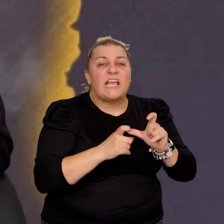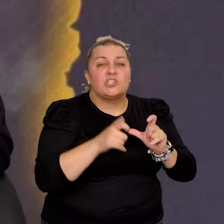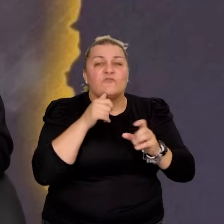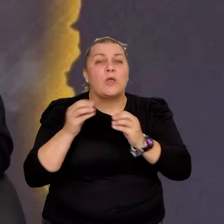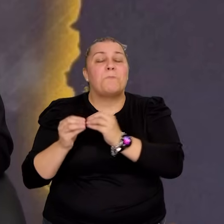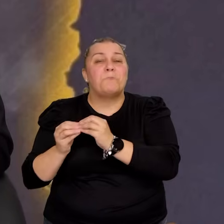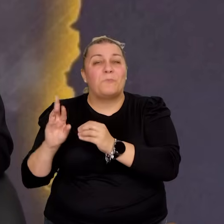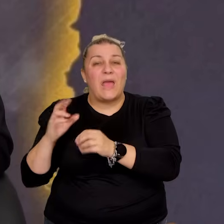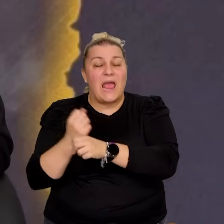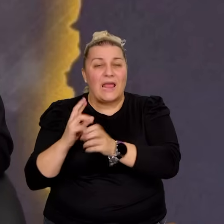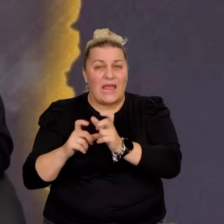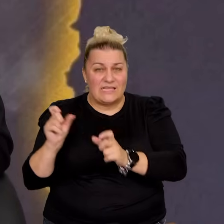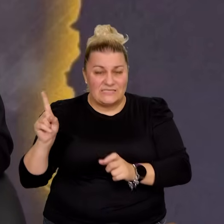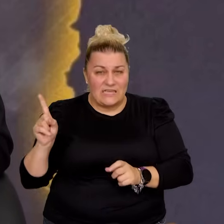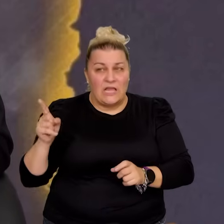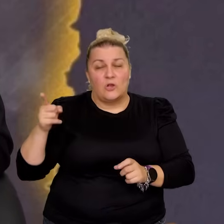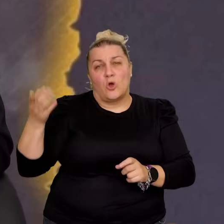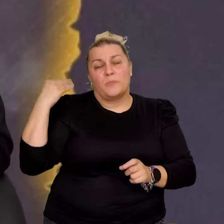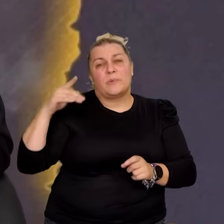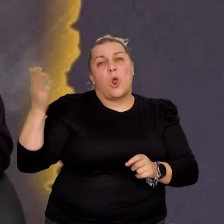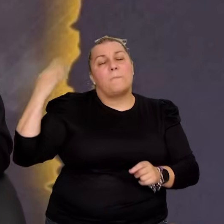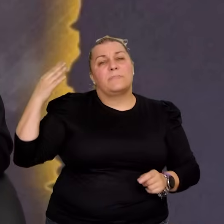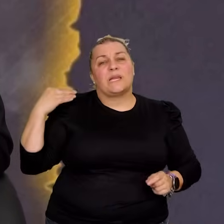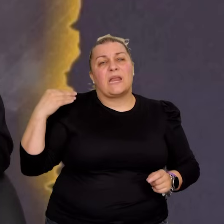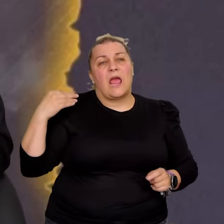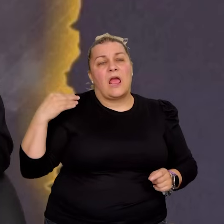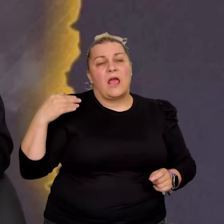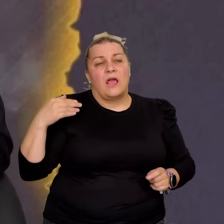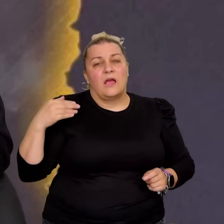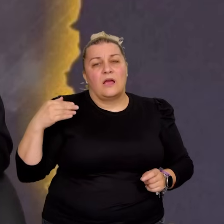i Begejci, gdje se nekad držala